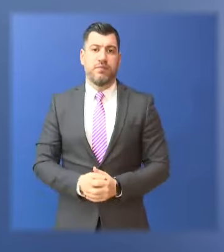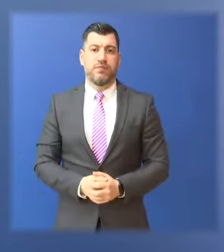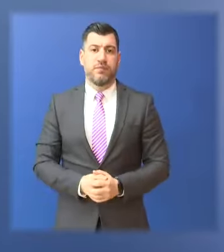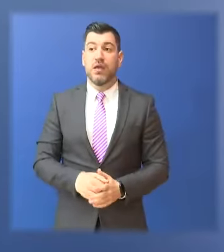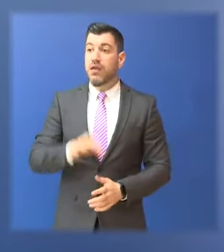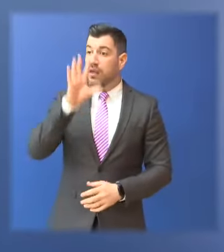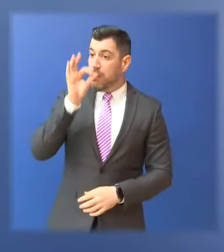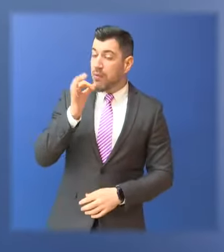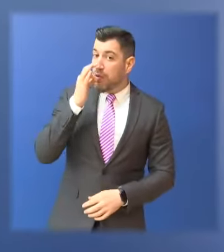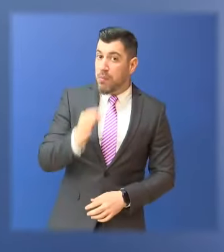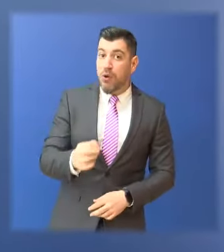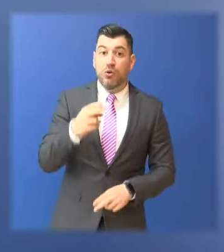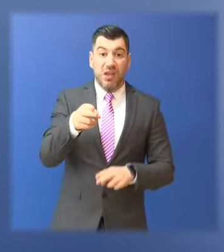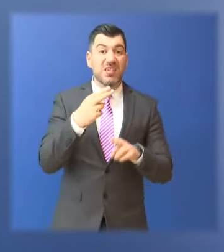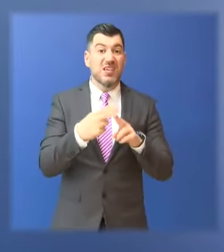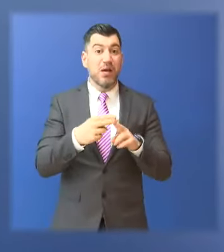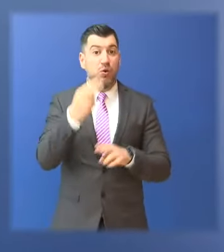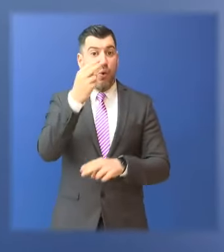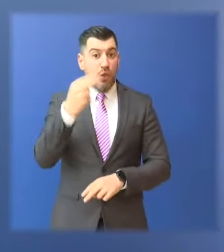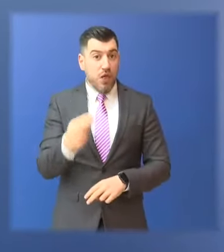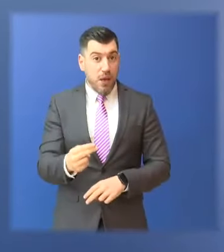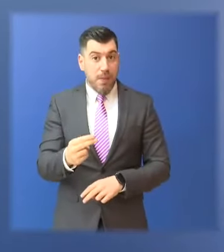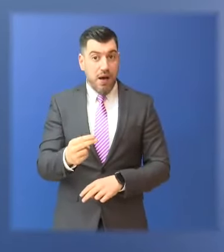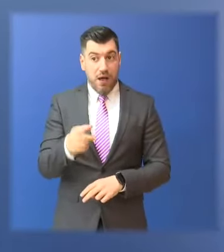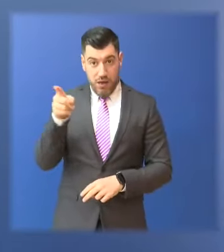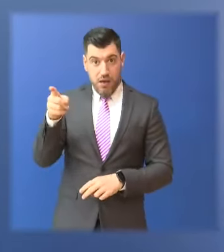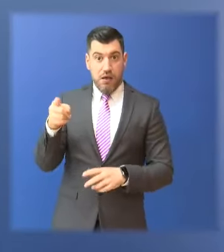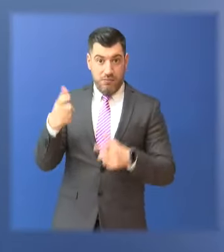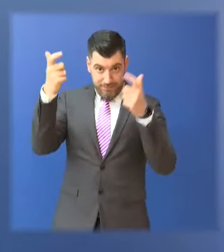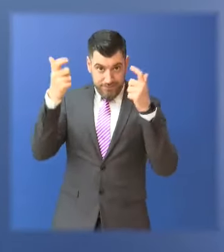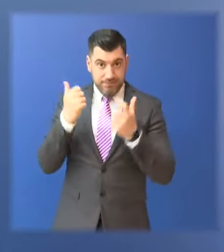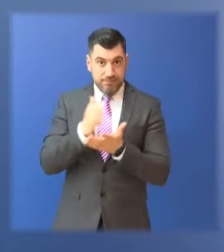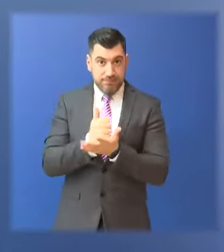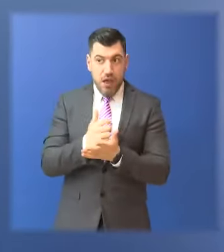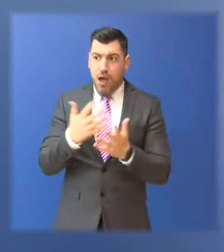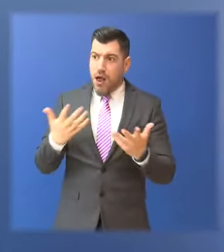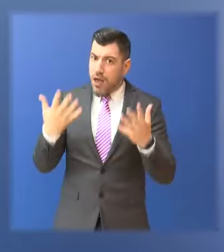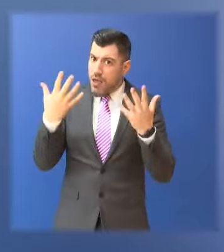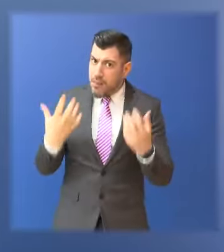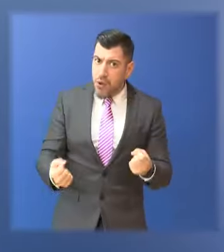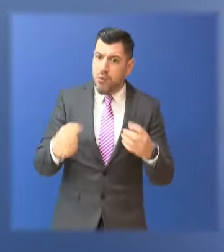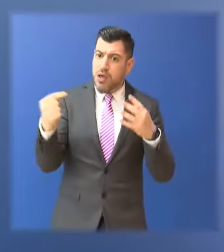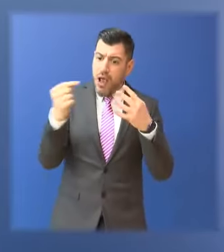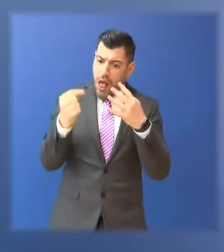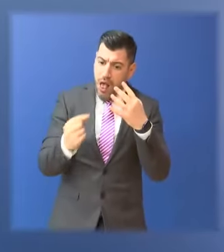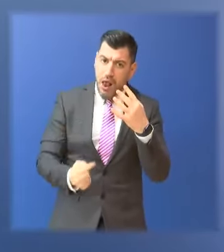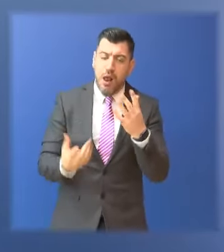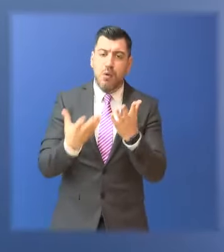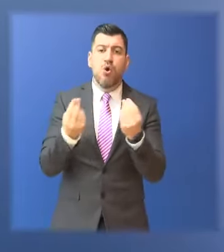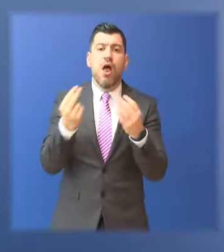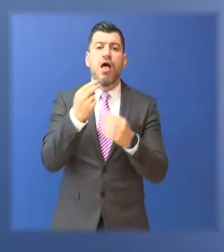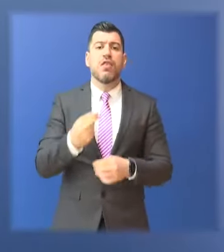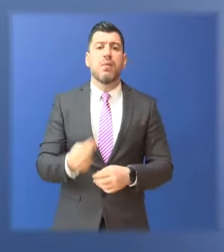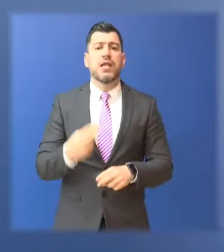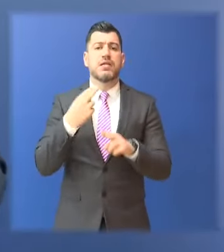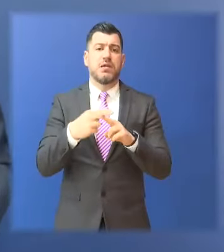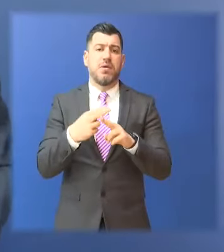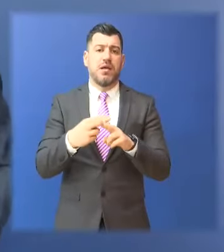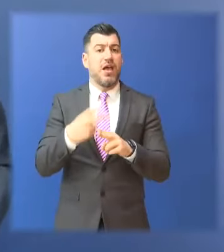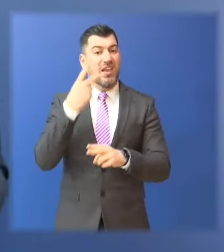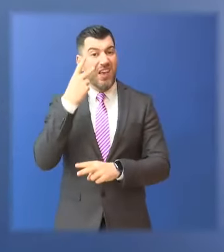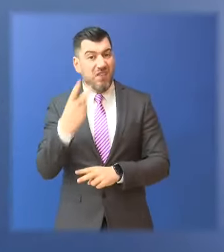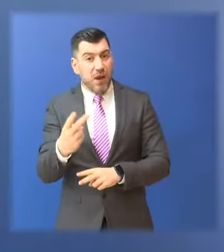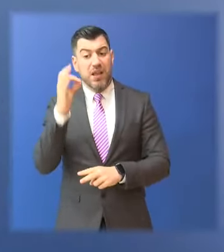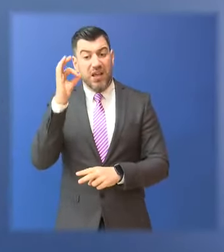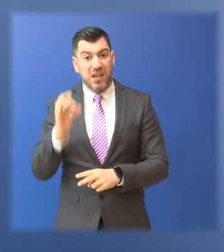το έχω πει πολλές φορές αυτό, αλλά υπάρχουν και άλλα πάρα πολύ σημαντικά θέματα, και όπως βλέπετε και σε κάθε ενημέρωση και σε κάθε υπουργικό συμβούλιο,